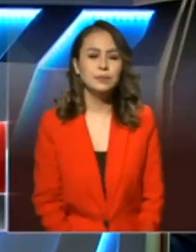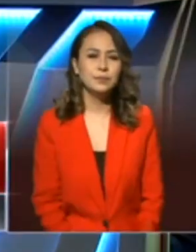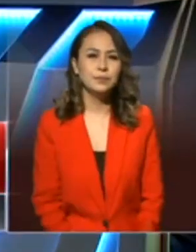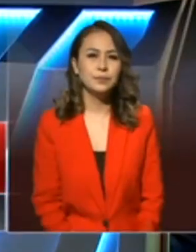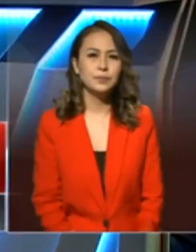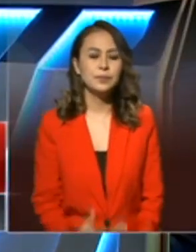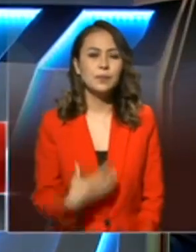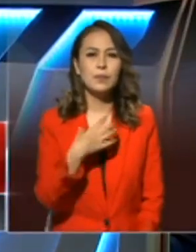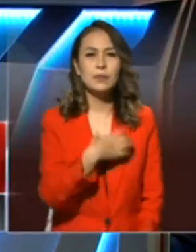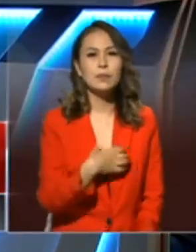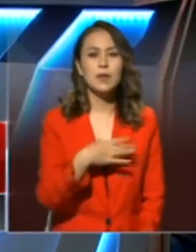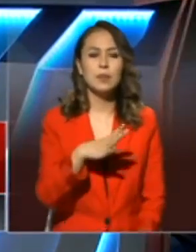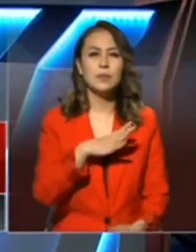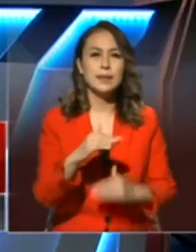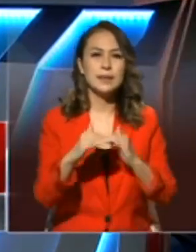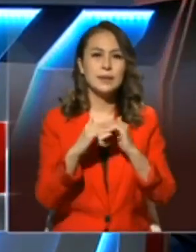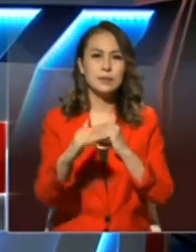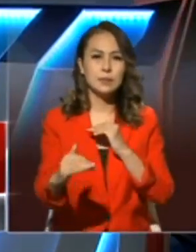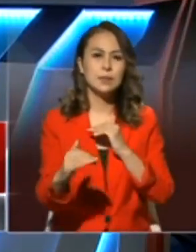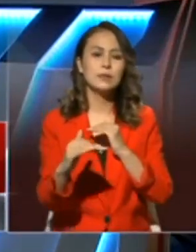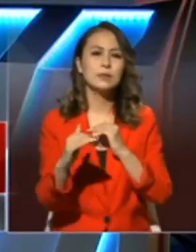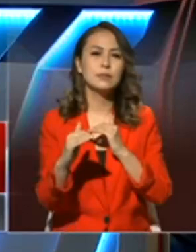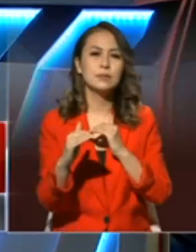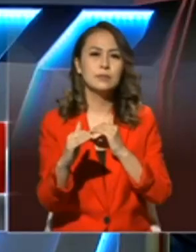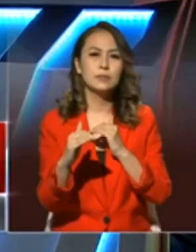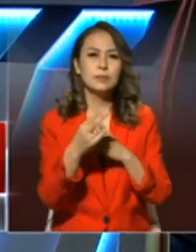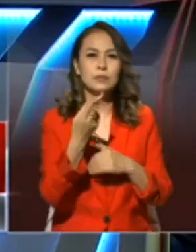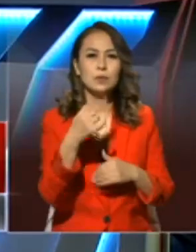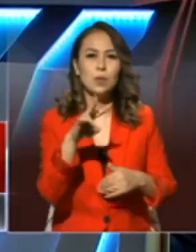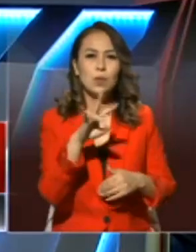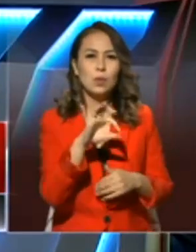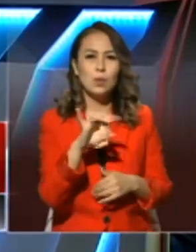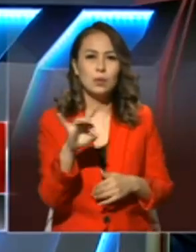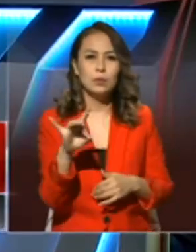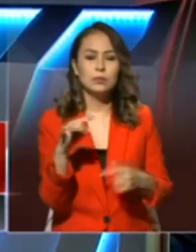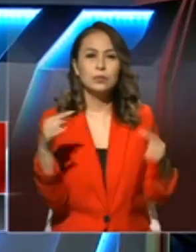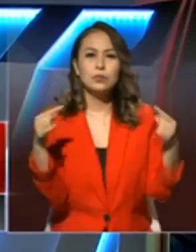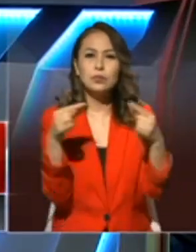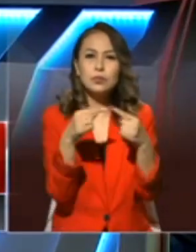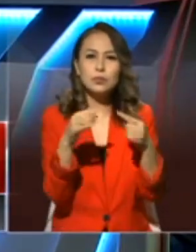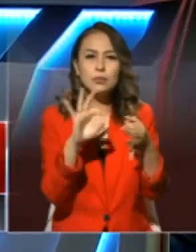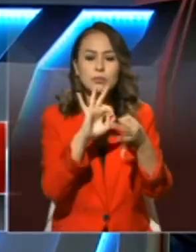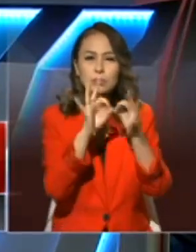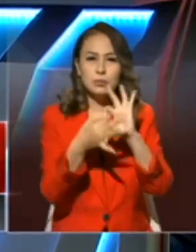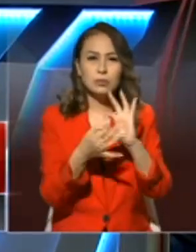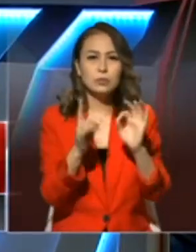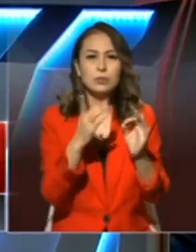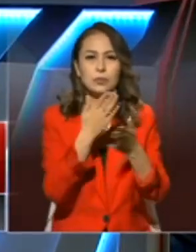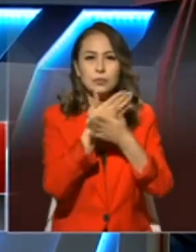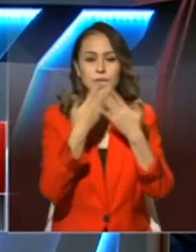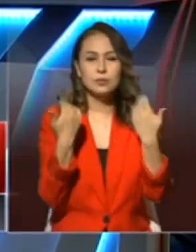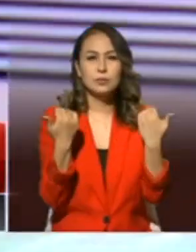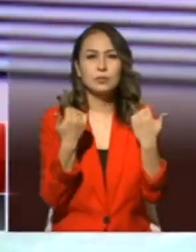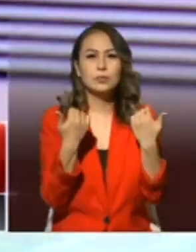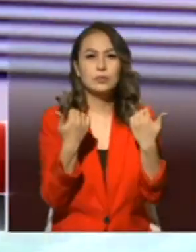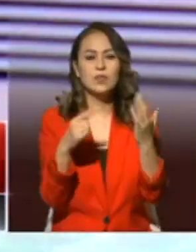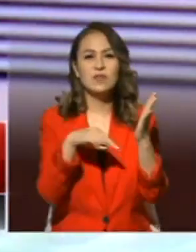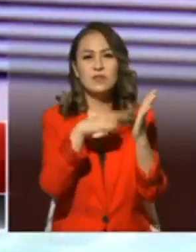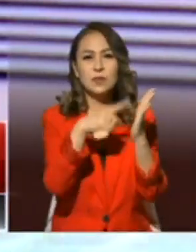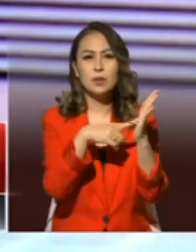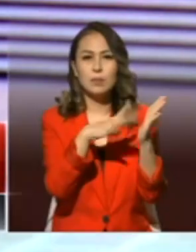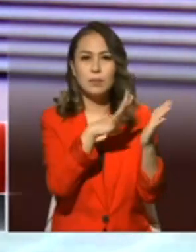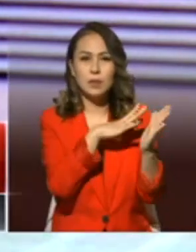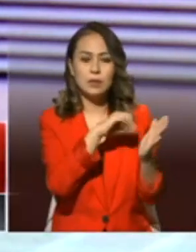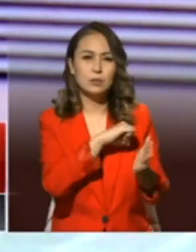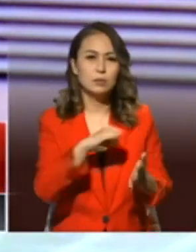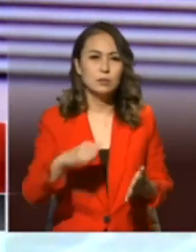Негізі біздің елімізде донормай. Өзі нақты тетіктерін ұсынбады деп ойлайсыз мысалға Нұрымова ханым? Сұрақты қойды, өзі